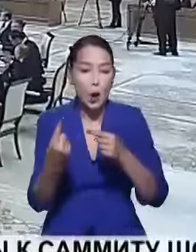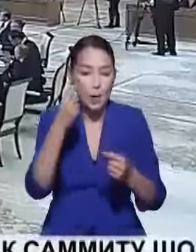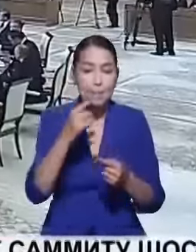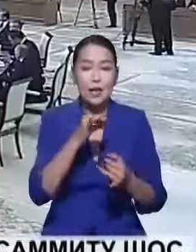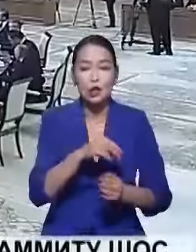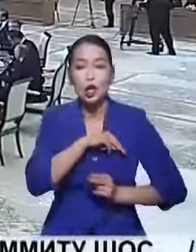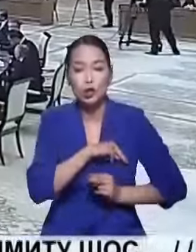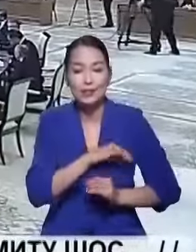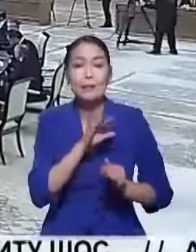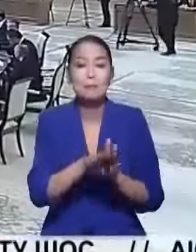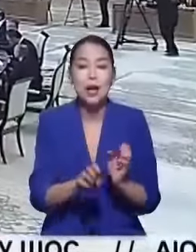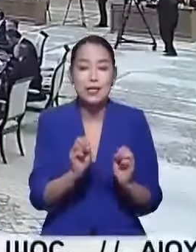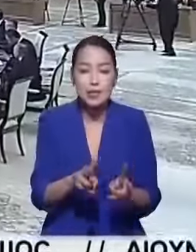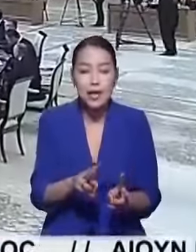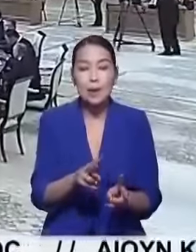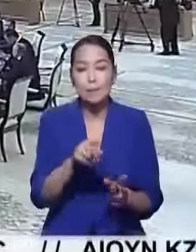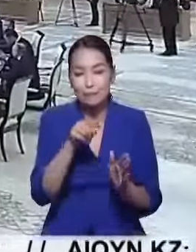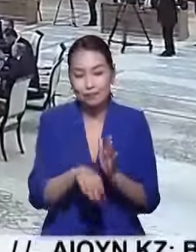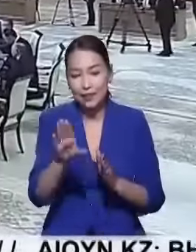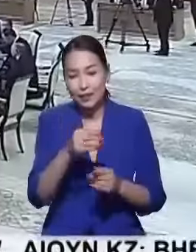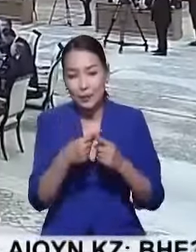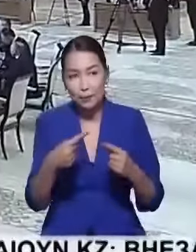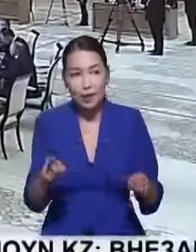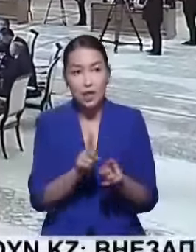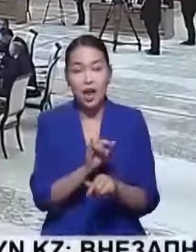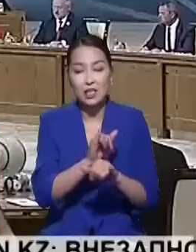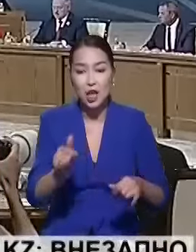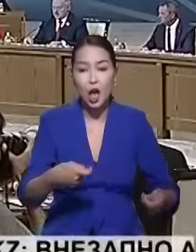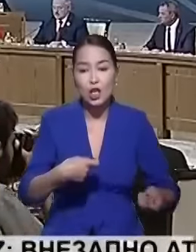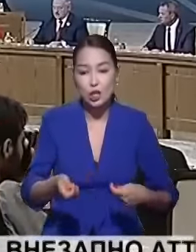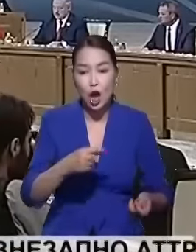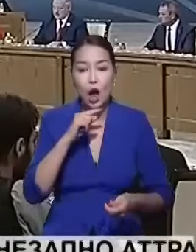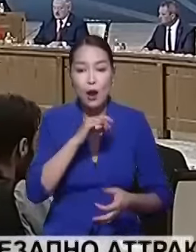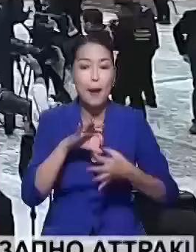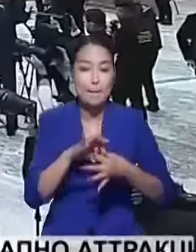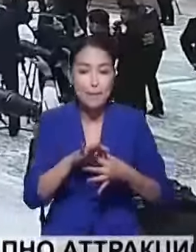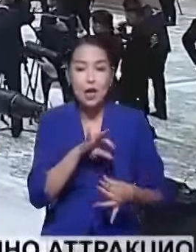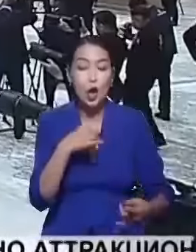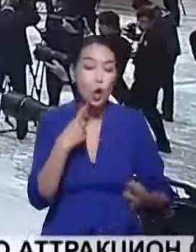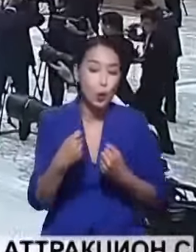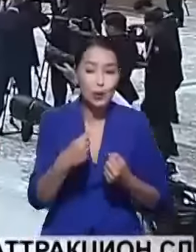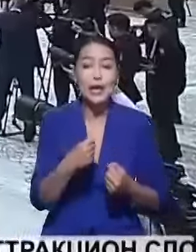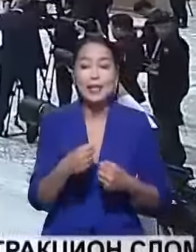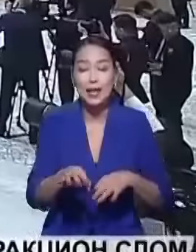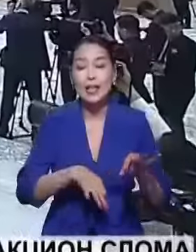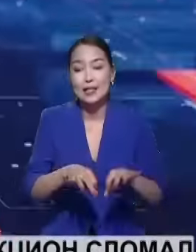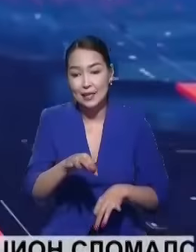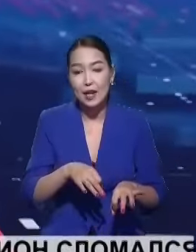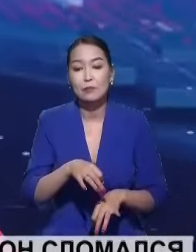области безопасности. Среди других приоритетов – расширение торгово-экономических связей и укрепление транспортной